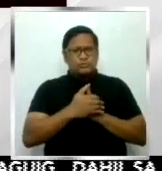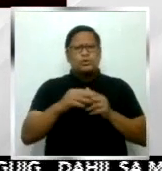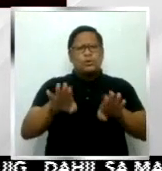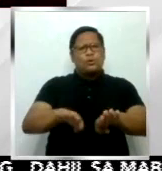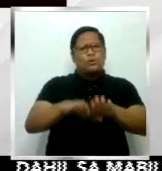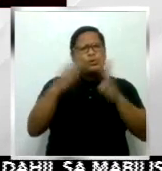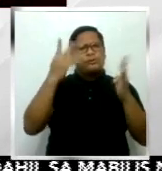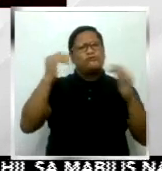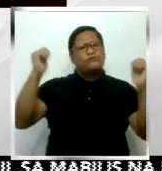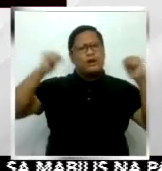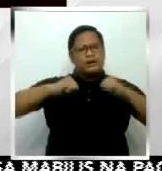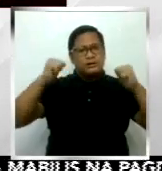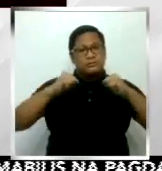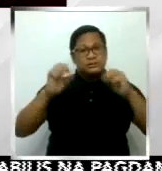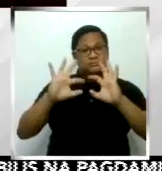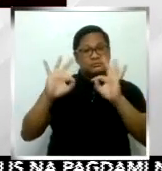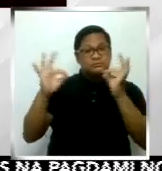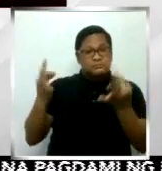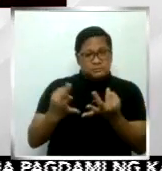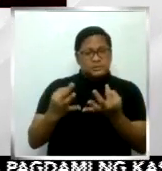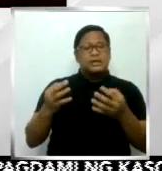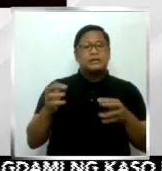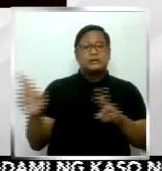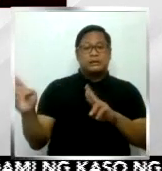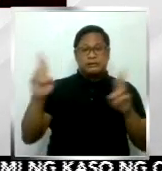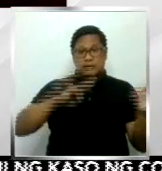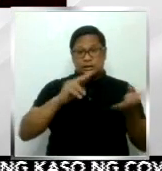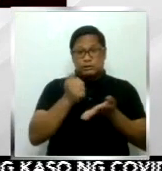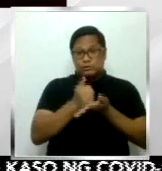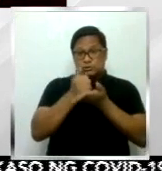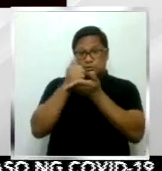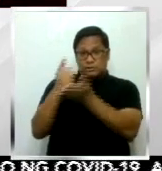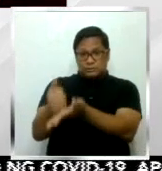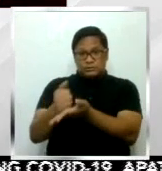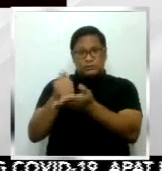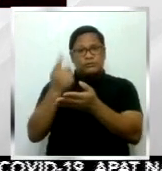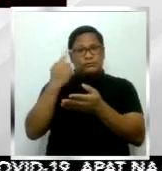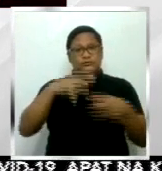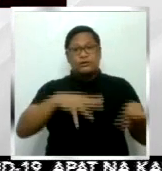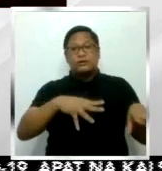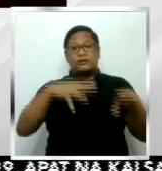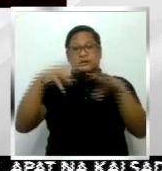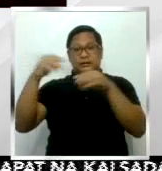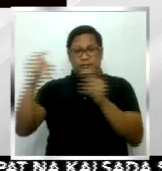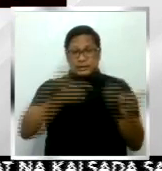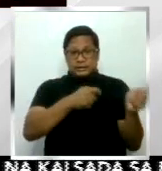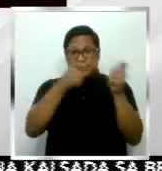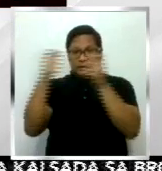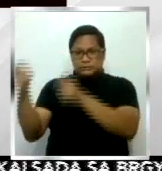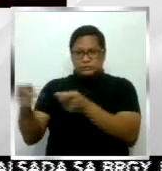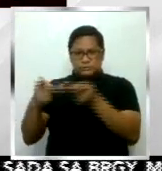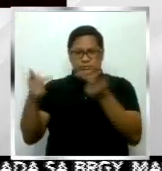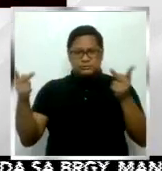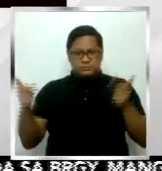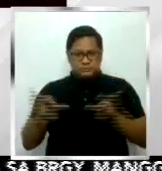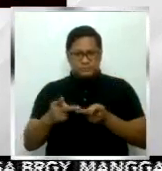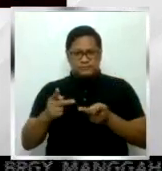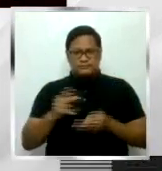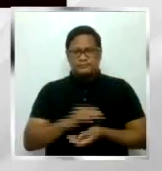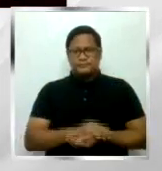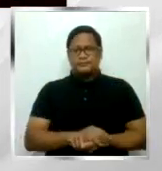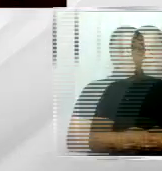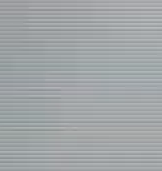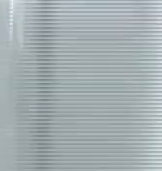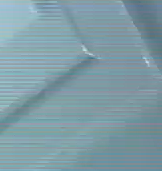De Los Santos at handa silang tulungan para sa kanilang relocation. May Bermudez nagatuto, 24